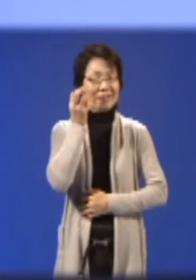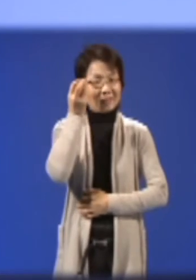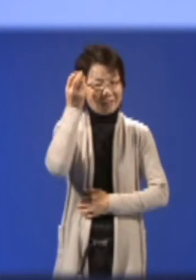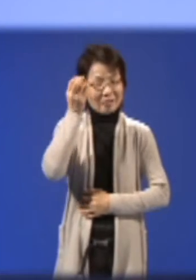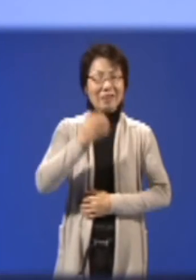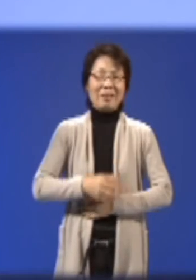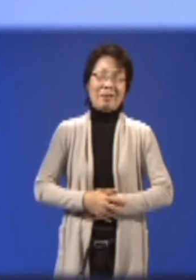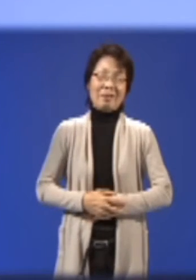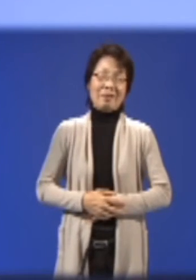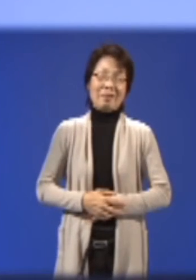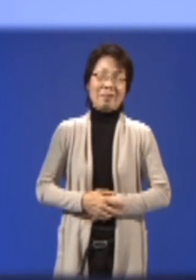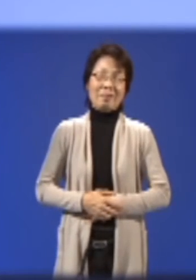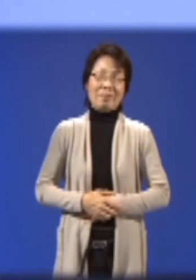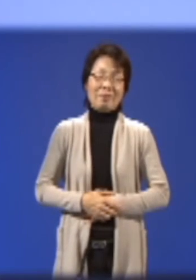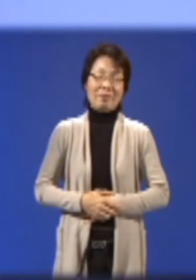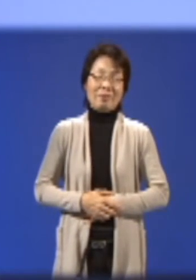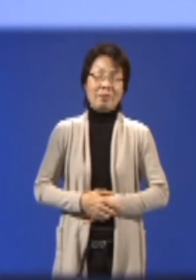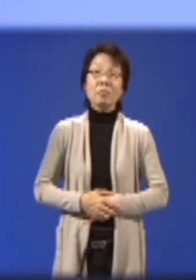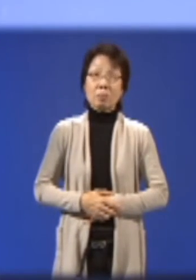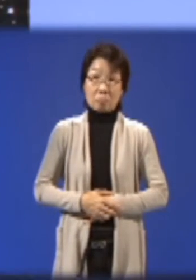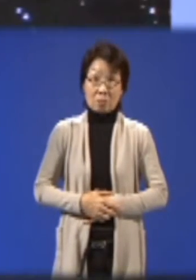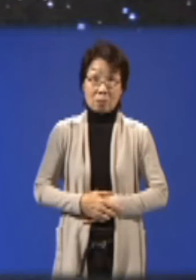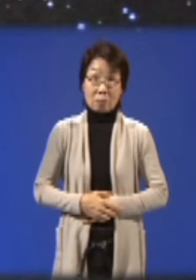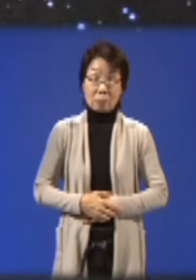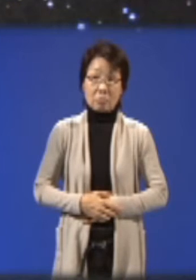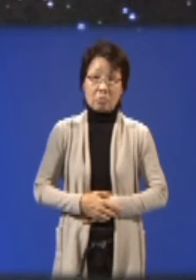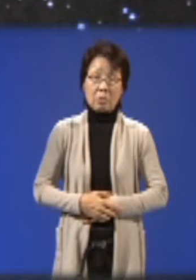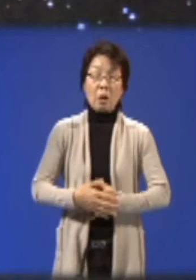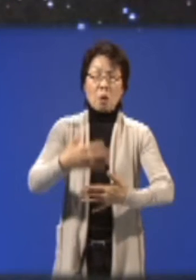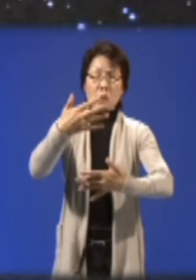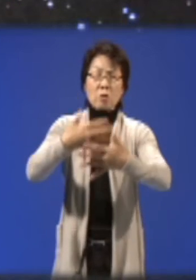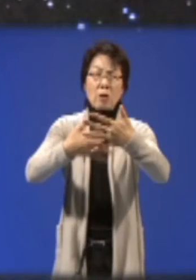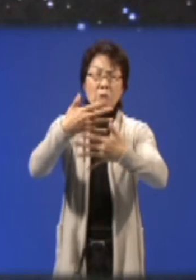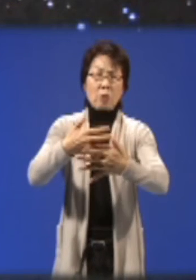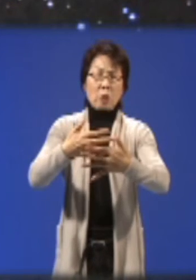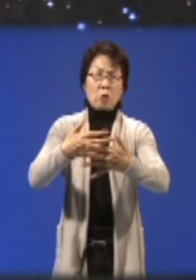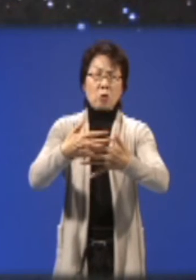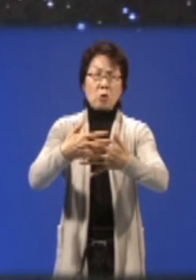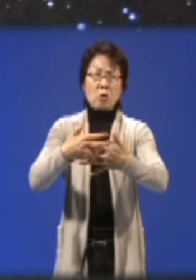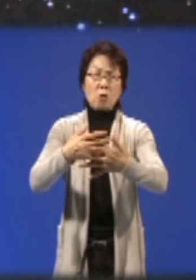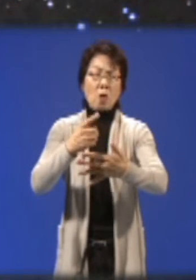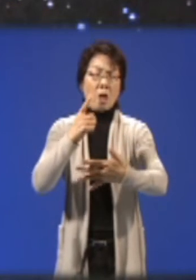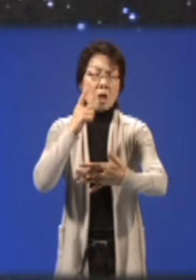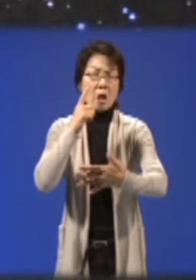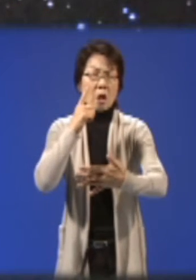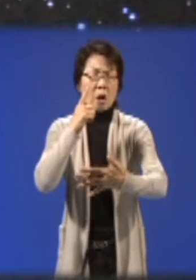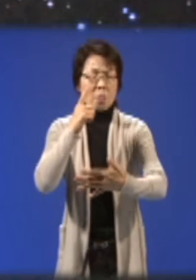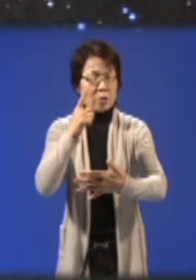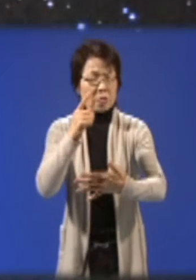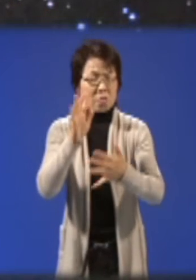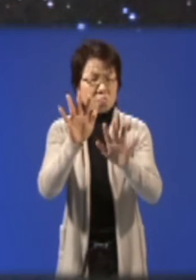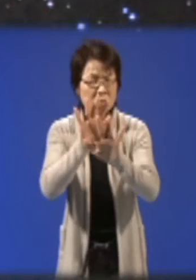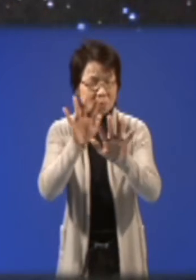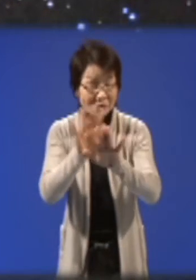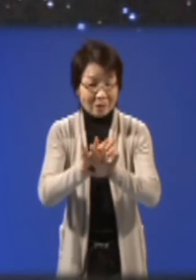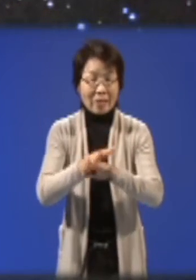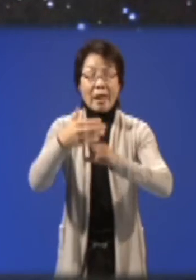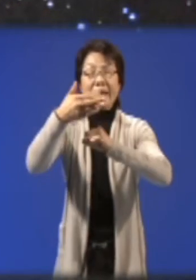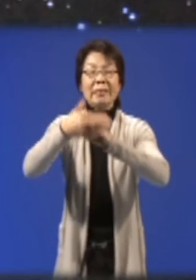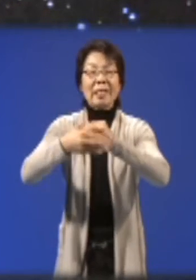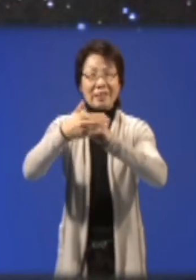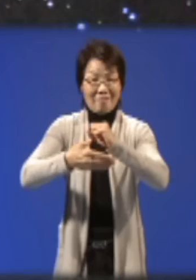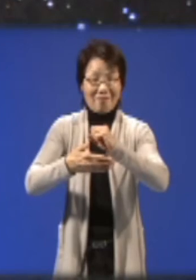ごいですよね。テレビカメラを通してだと分かりにくいと思うので写真をお借りしました